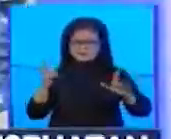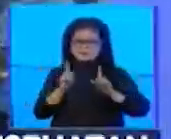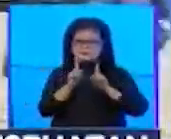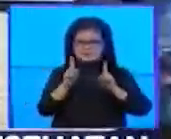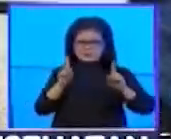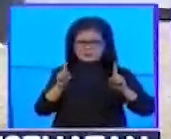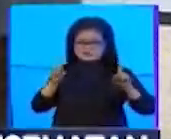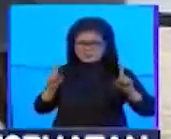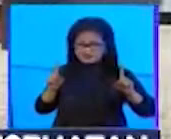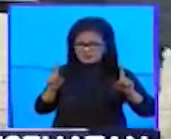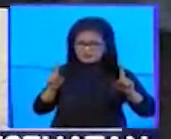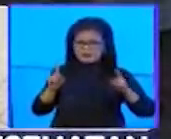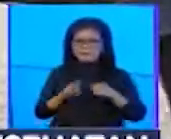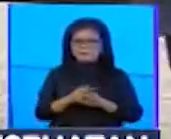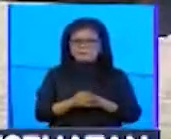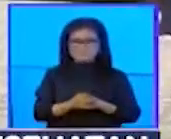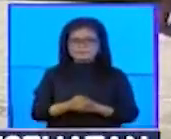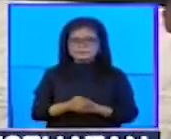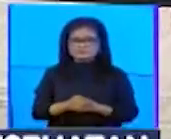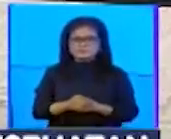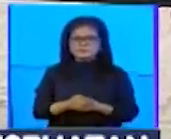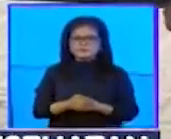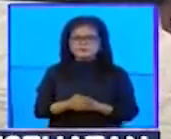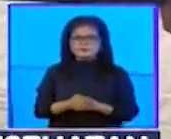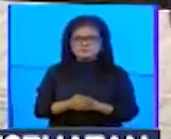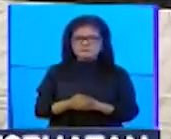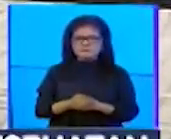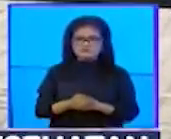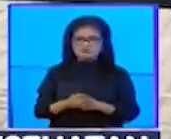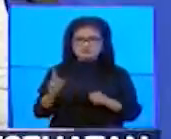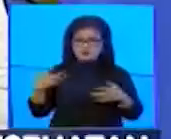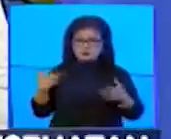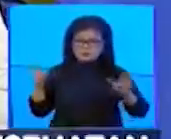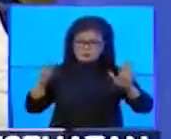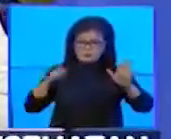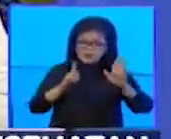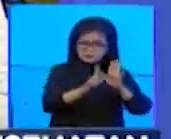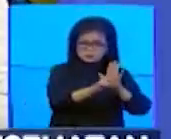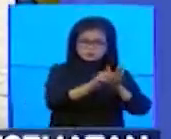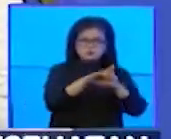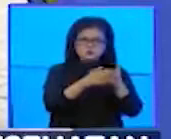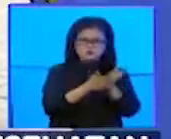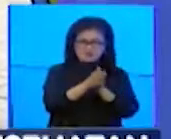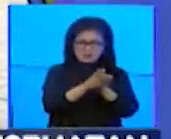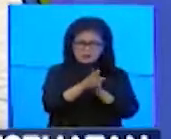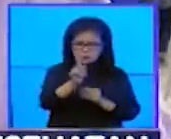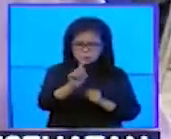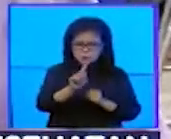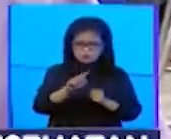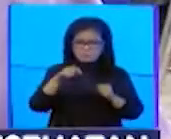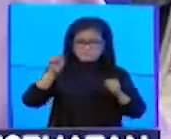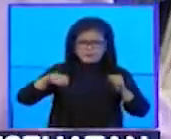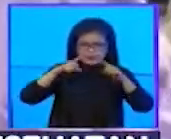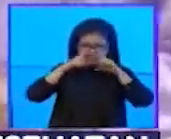mematuhi standar, salah satunya adalah menjaga jarak satu sama lain. Lalu sebelum masuk, para pemilih wajib mencuci tangan terlebih dahulu, memakai masker, memakai